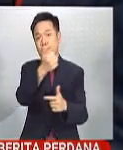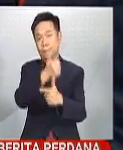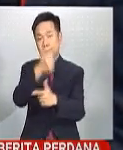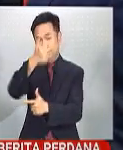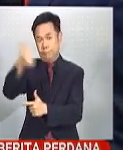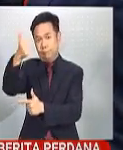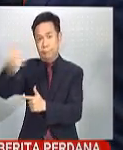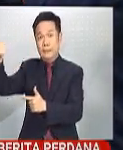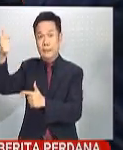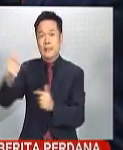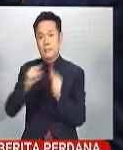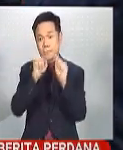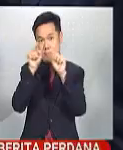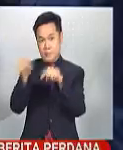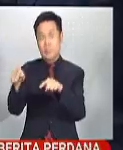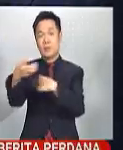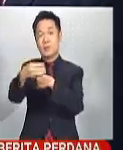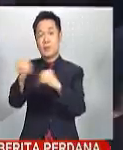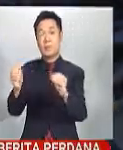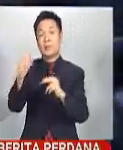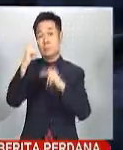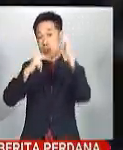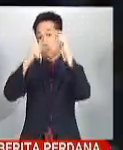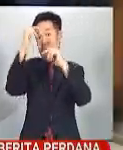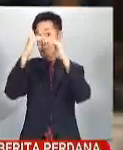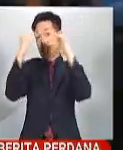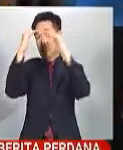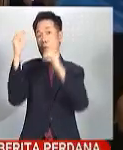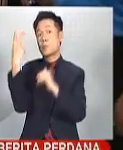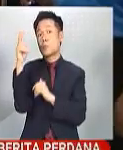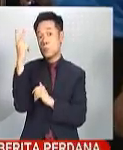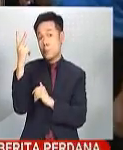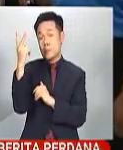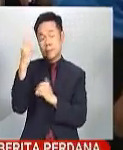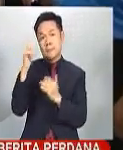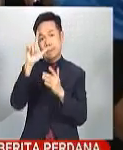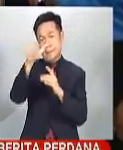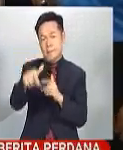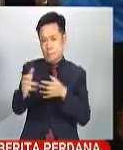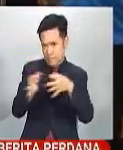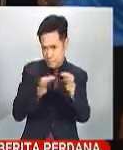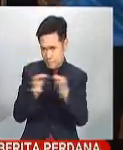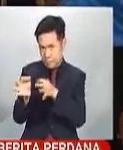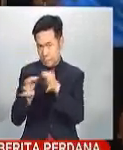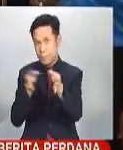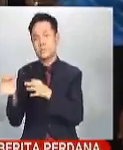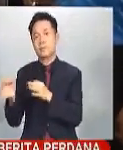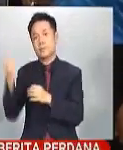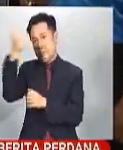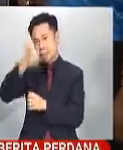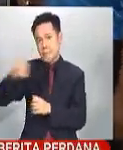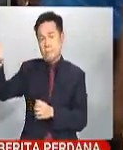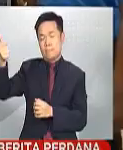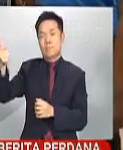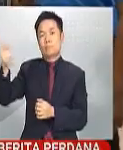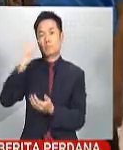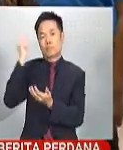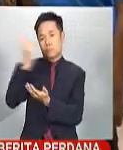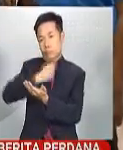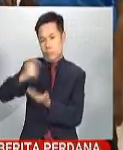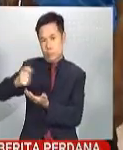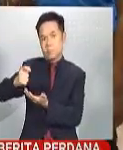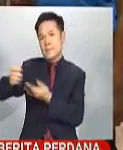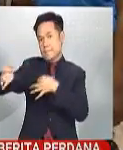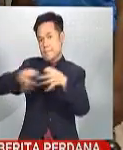dan diiring ke pejabatnya di tingkat 12 sebelum mendengar taklimat oleh Ketua Setiausaha Pembendaharaan Tan Sri Ahmad Badri